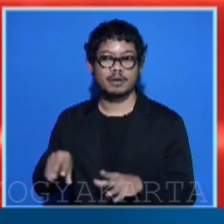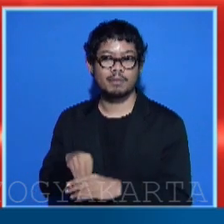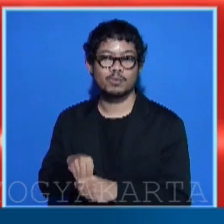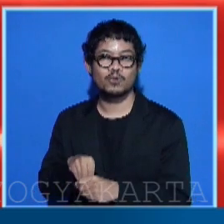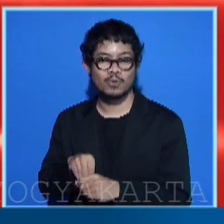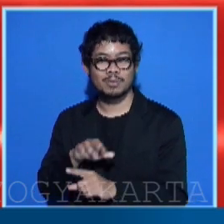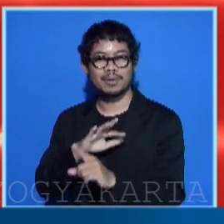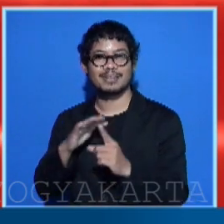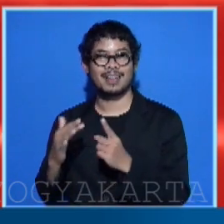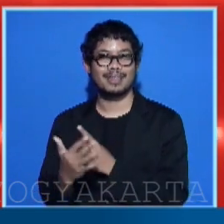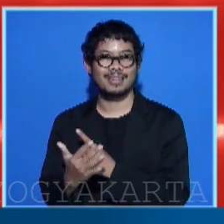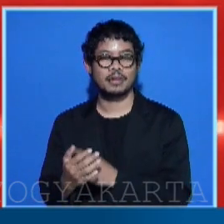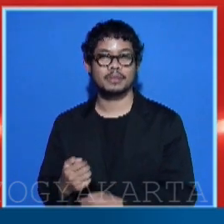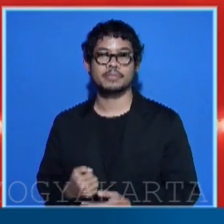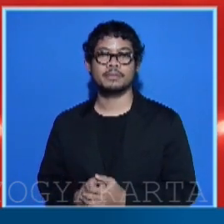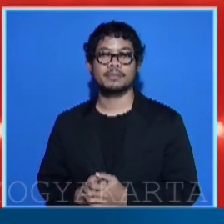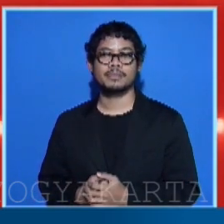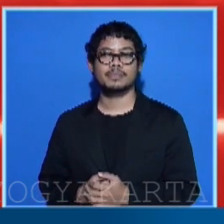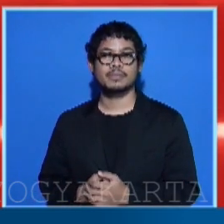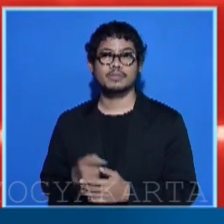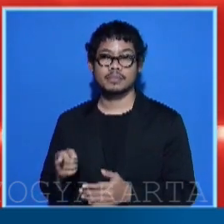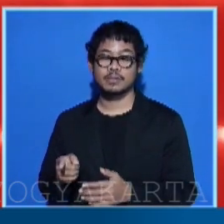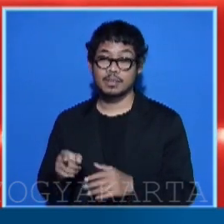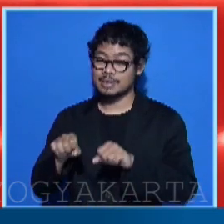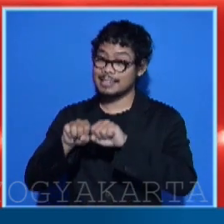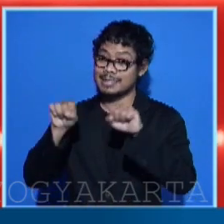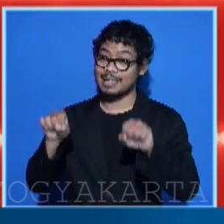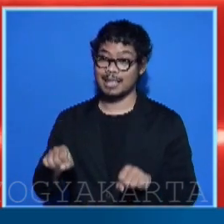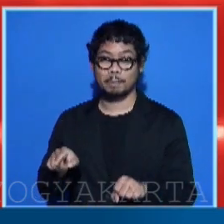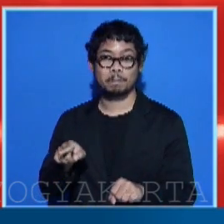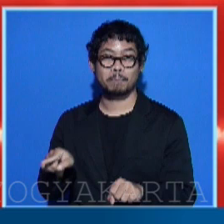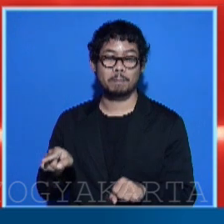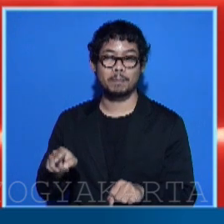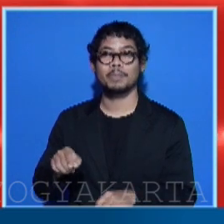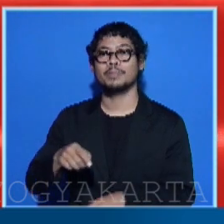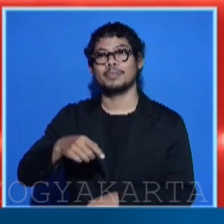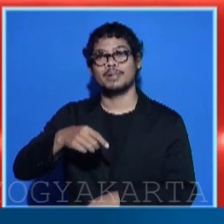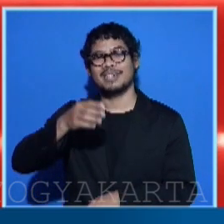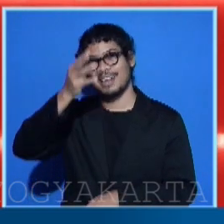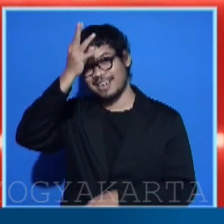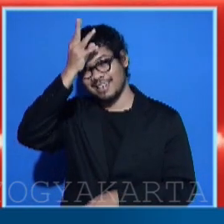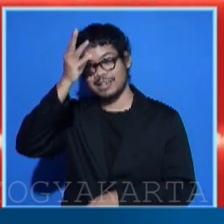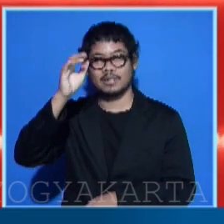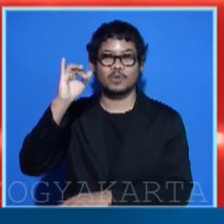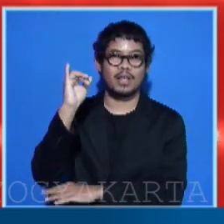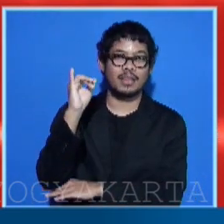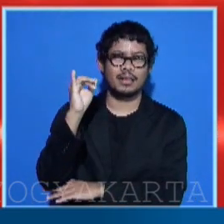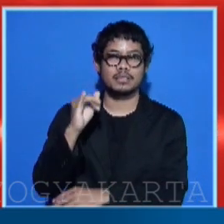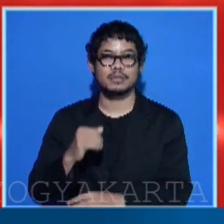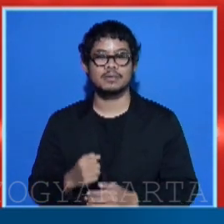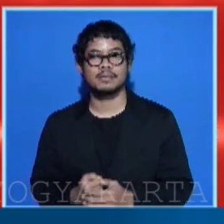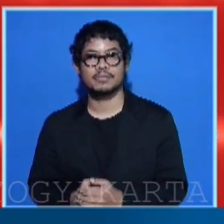di tengah bangunan sistem kerajaan yang dianut Yogyakarta. Dan